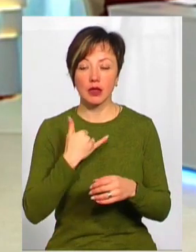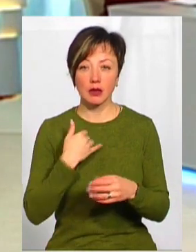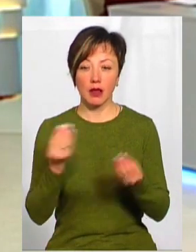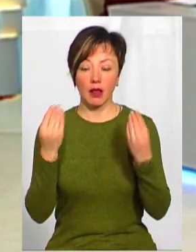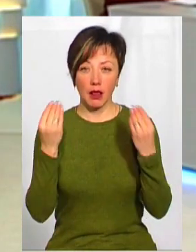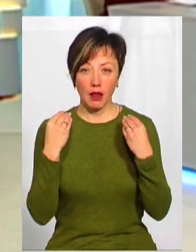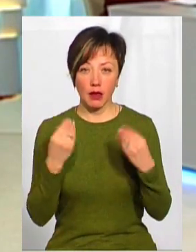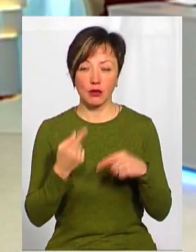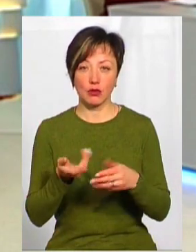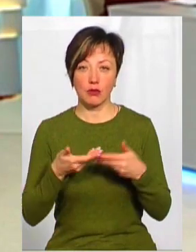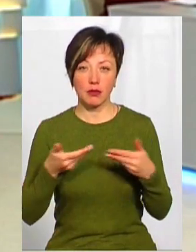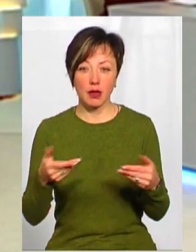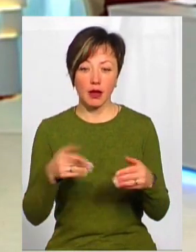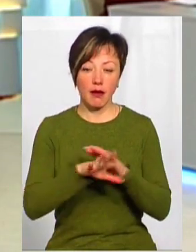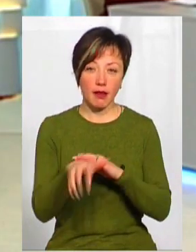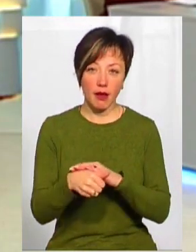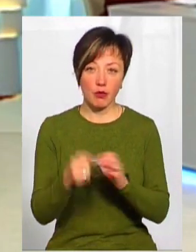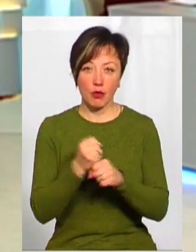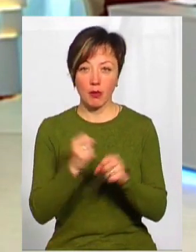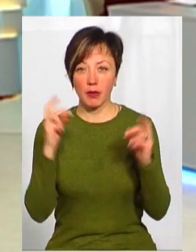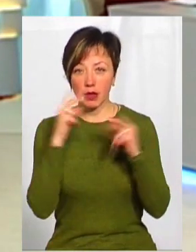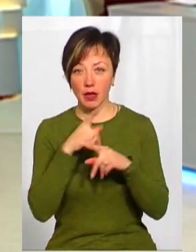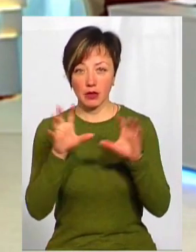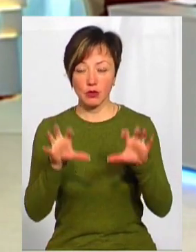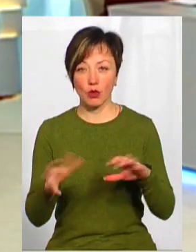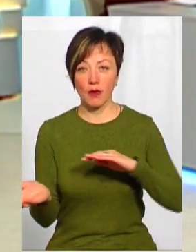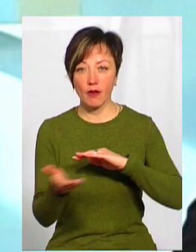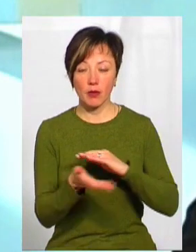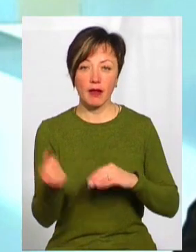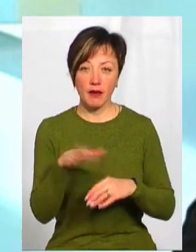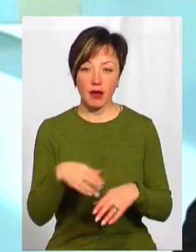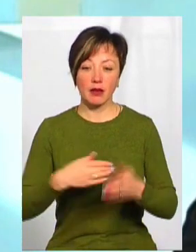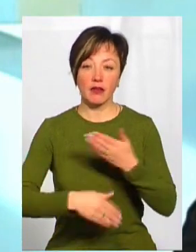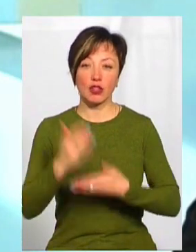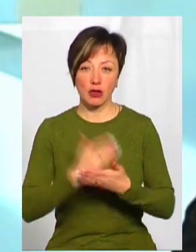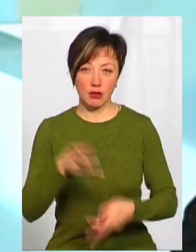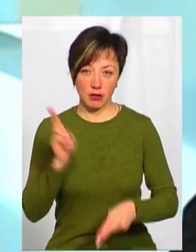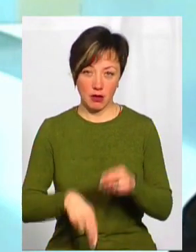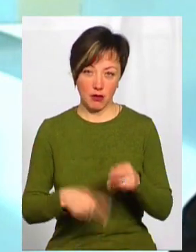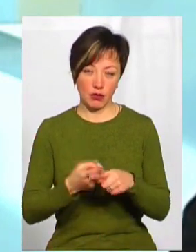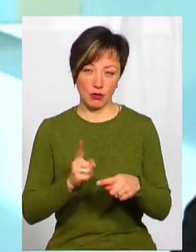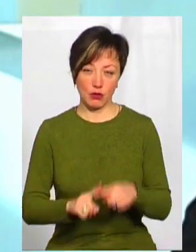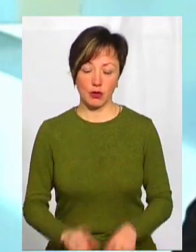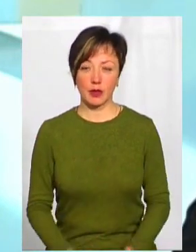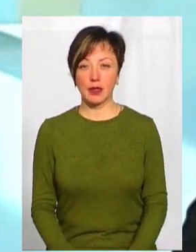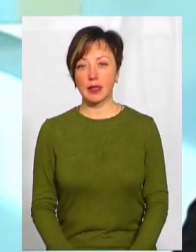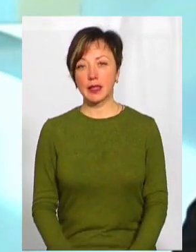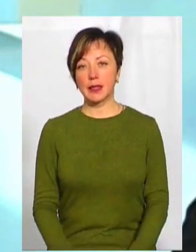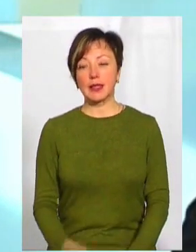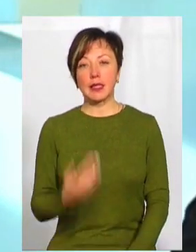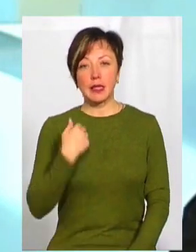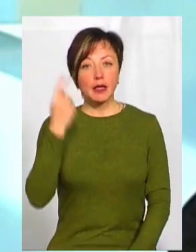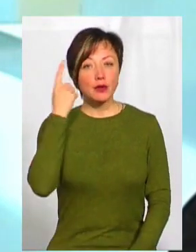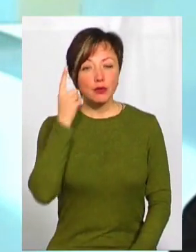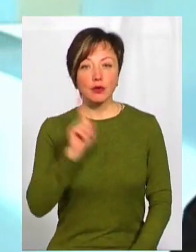будуть говорити, що ми щось крадемо, щось робимо не так і незаконно вирубуємо. Давайте врешті-решт поставимо на цьому крапку. І я